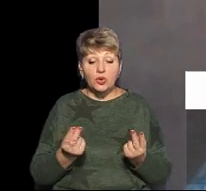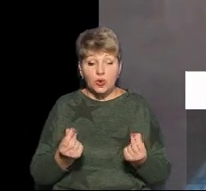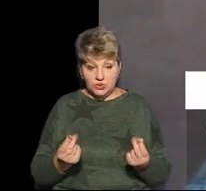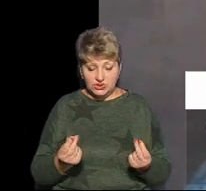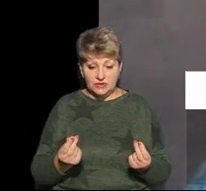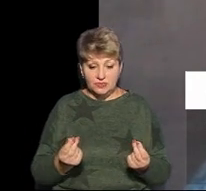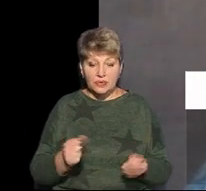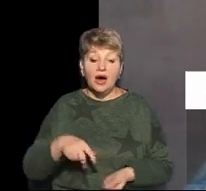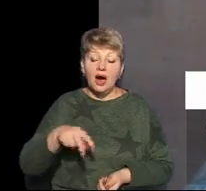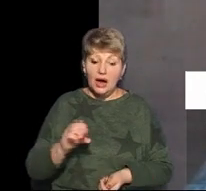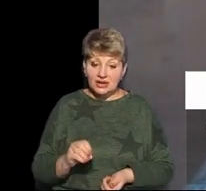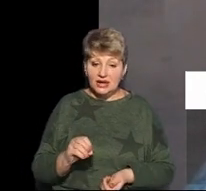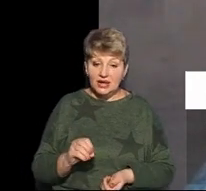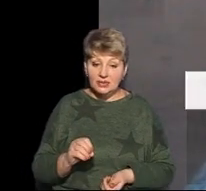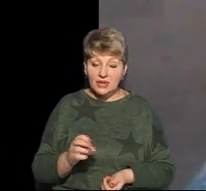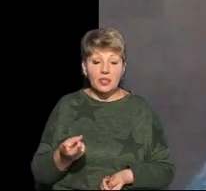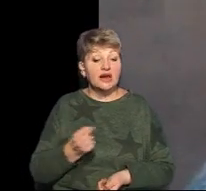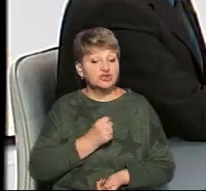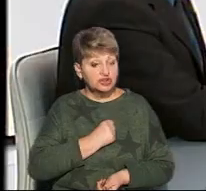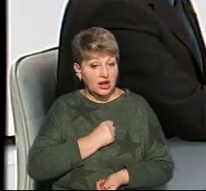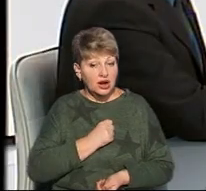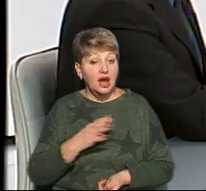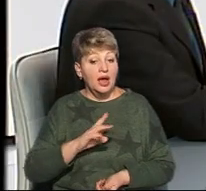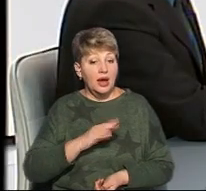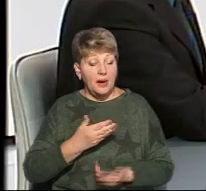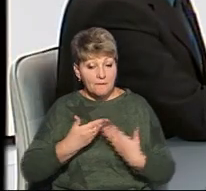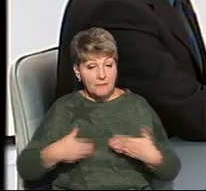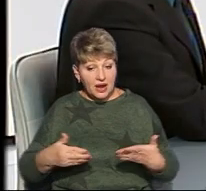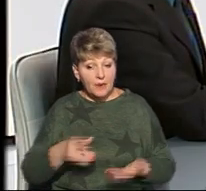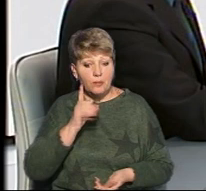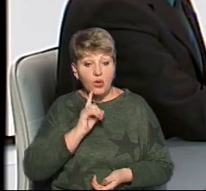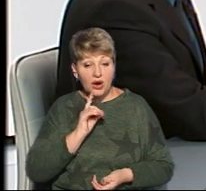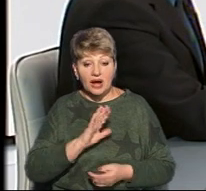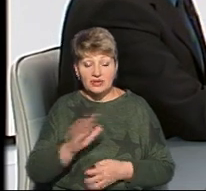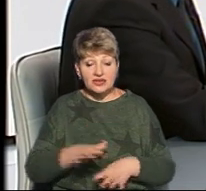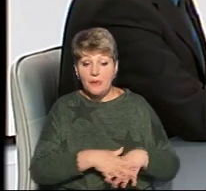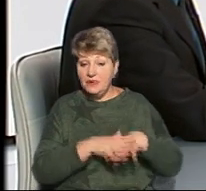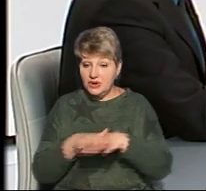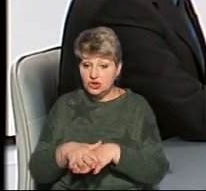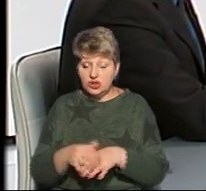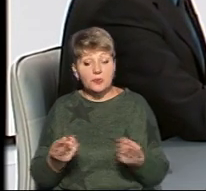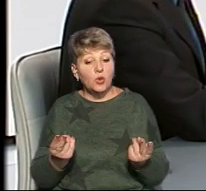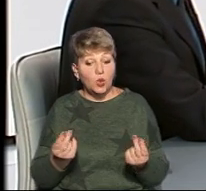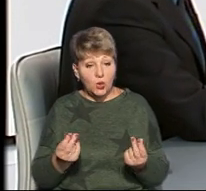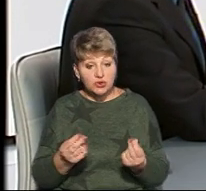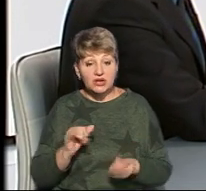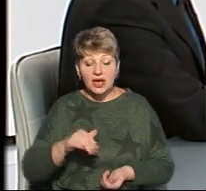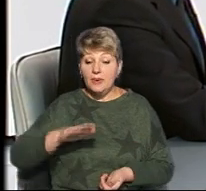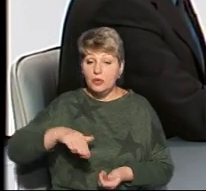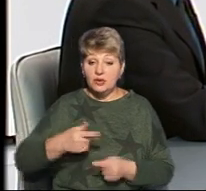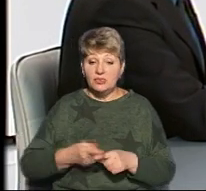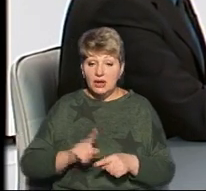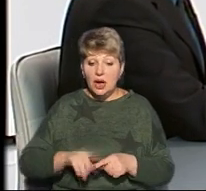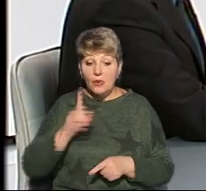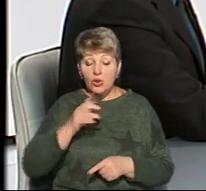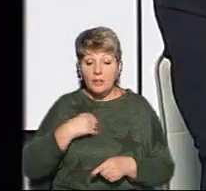якісь. Але на жаль, поки ми не перечислимо НАК «Нафтогазу» ці кошти, і потім після цього,